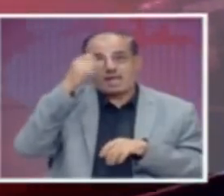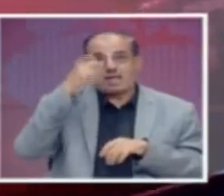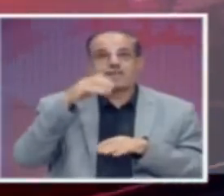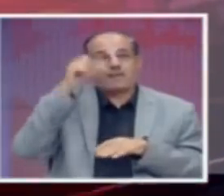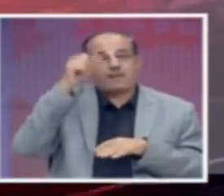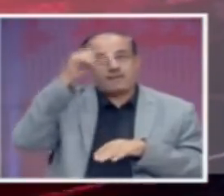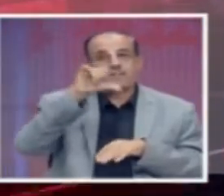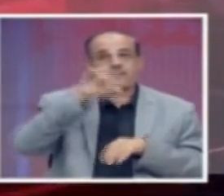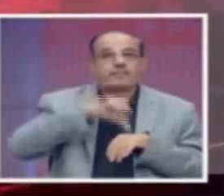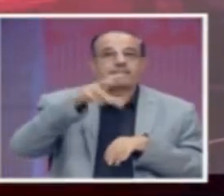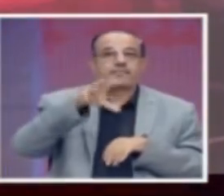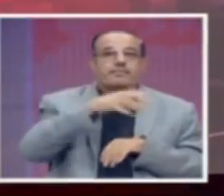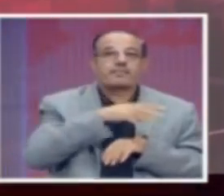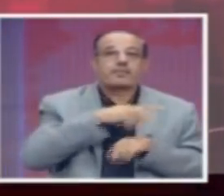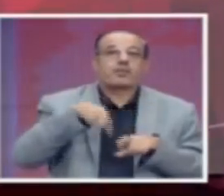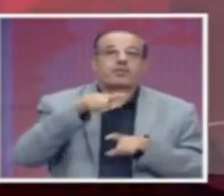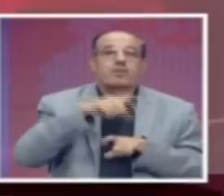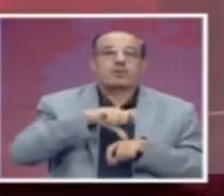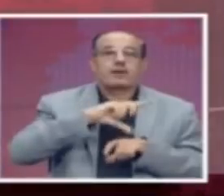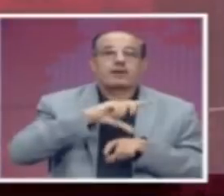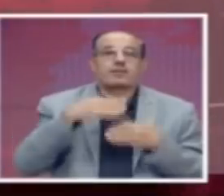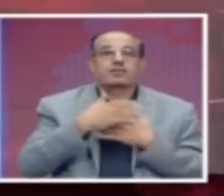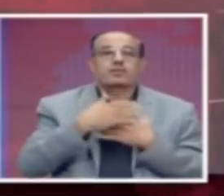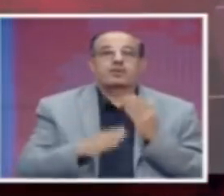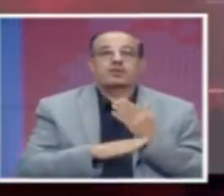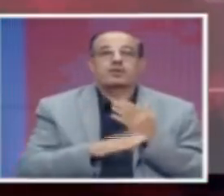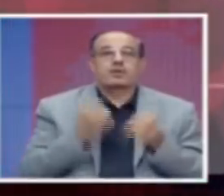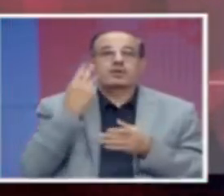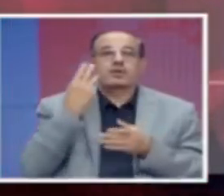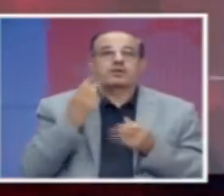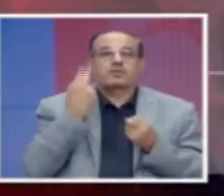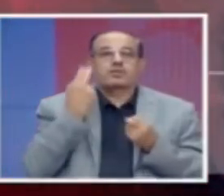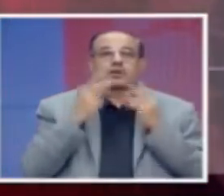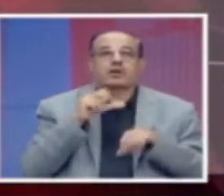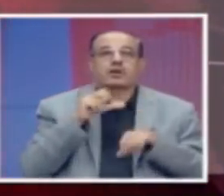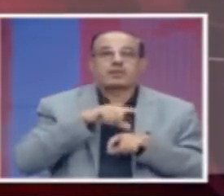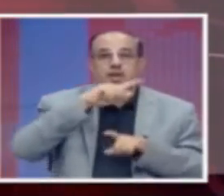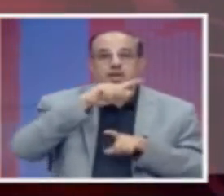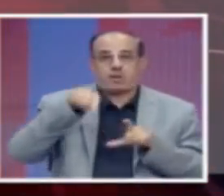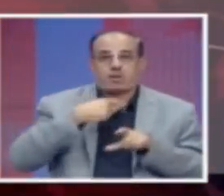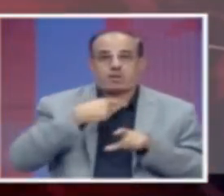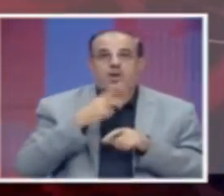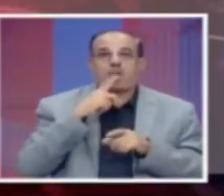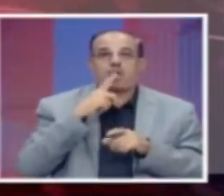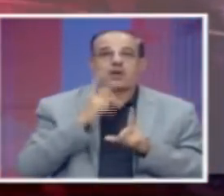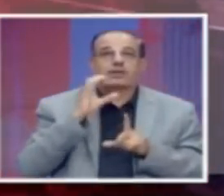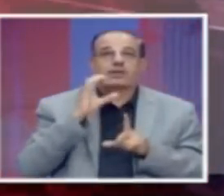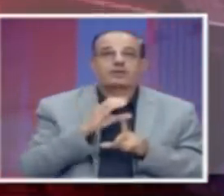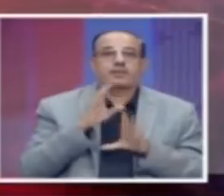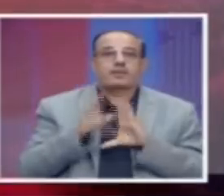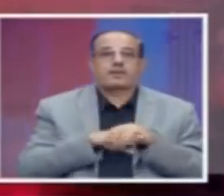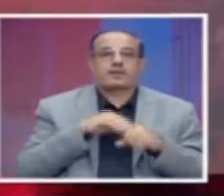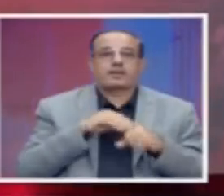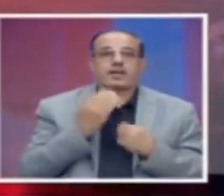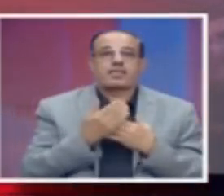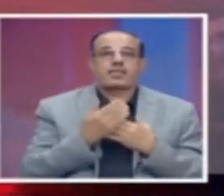الإسلامي والحي الدبلوماسي والسفارات والمحور المركزي والمشروعات والأنشطة المقترح إقامتها بالمحور. وقد